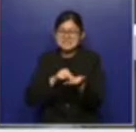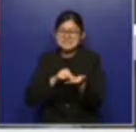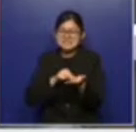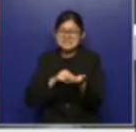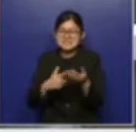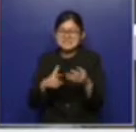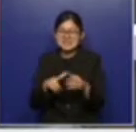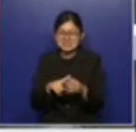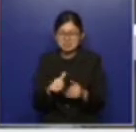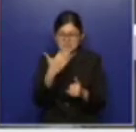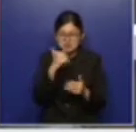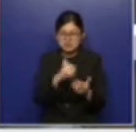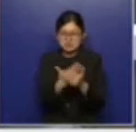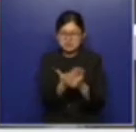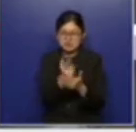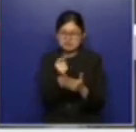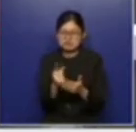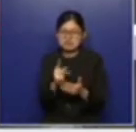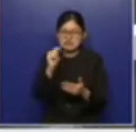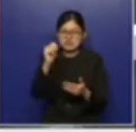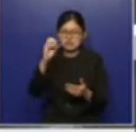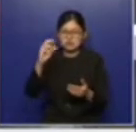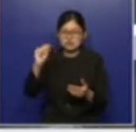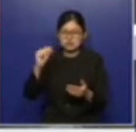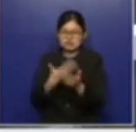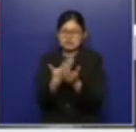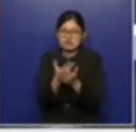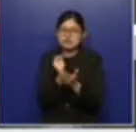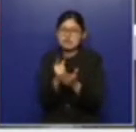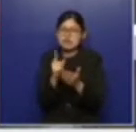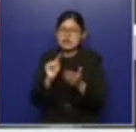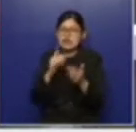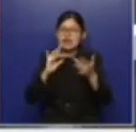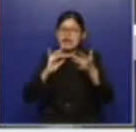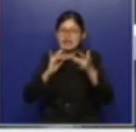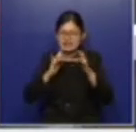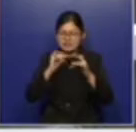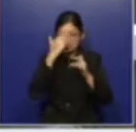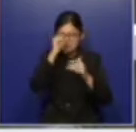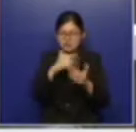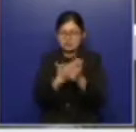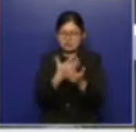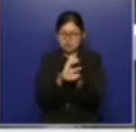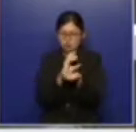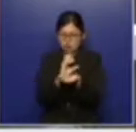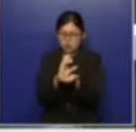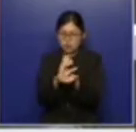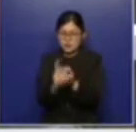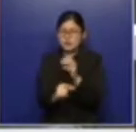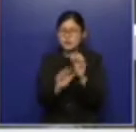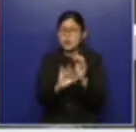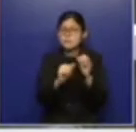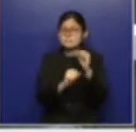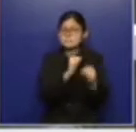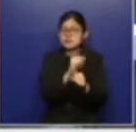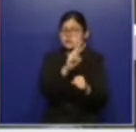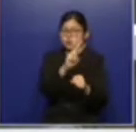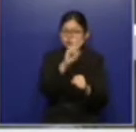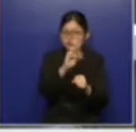ยังไม่ได้จ่ายเงิน TOT ค่าเน็ตเลยเพราะไม่ได้มีการตั้งงบประมาณในปี63